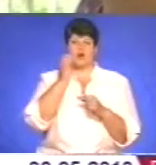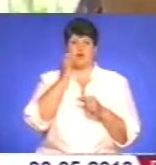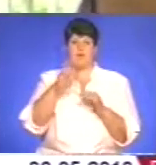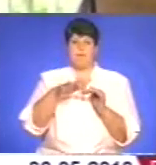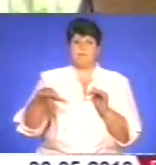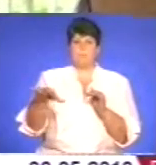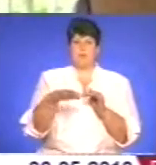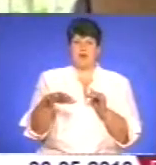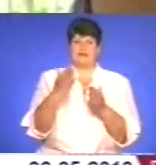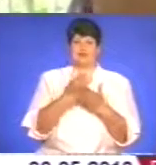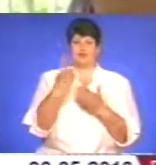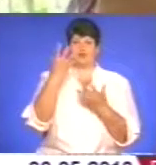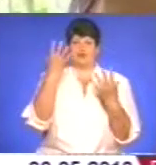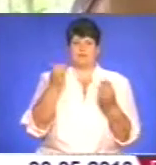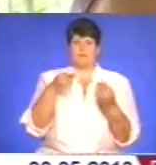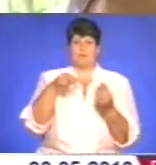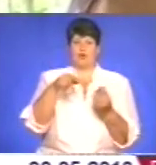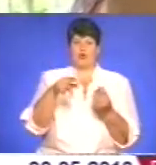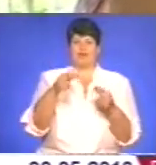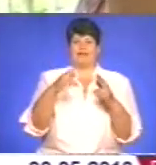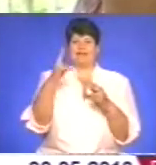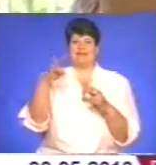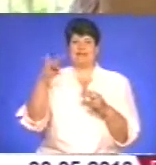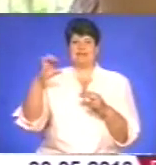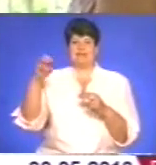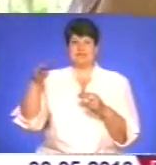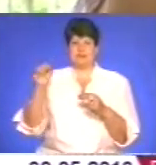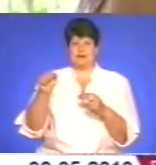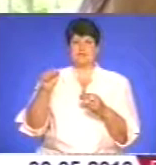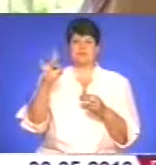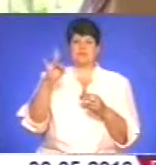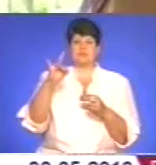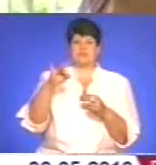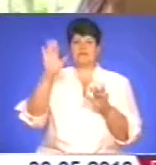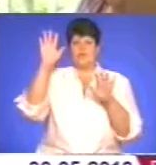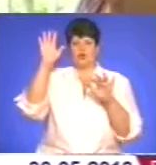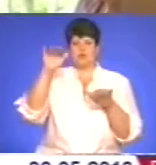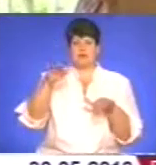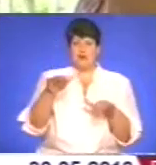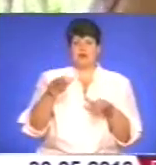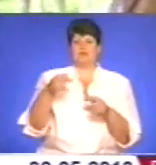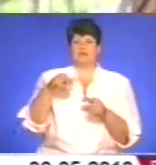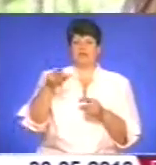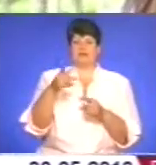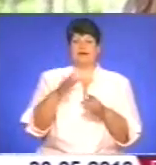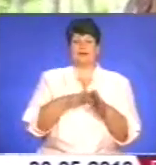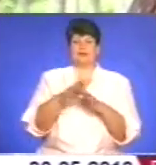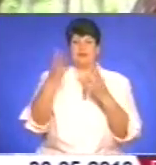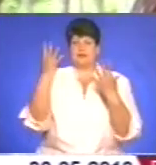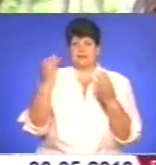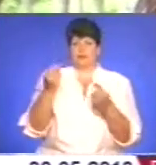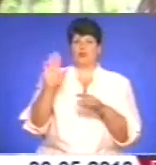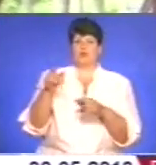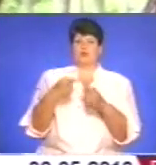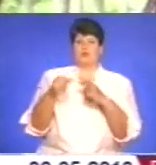Одноденні походи в нас є на Дністер і на Русинівські водоспади, що діти зранку снідають, йдуть на цілий день, потім вертаються.